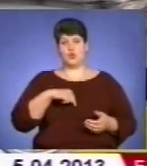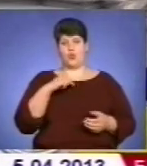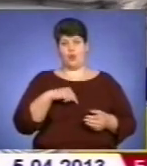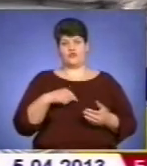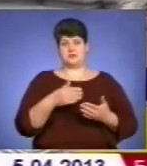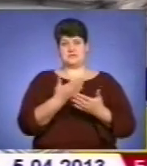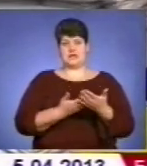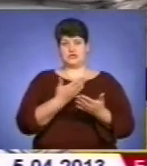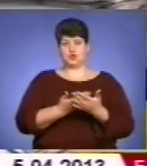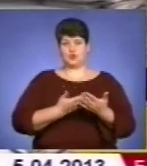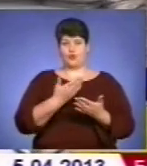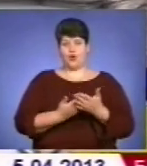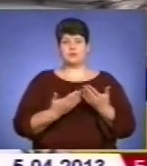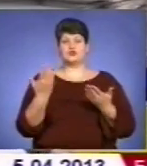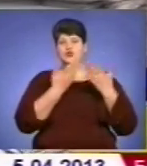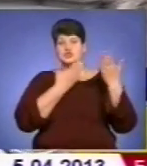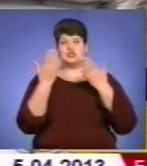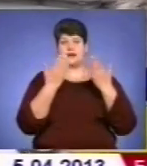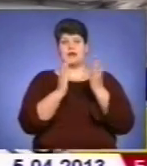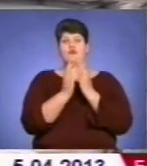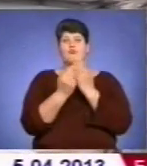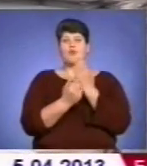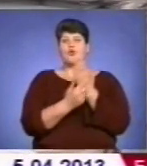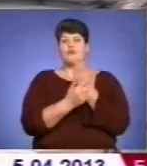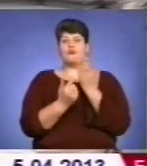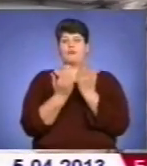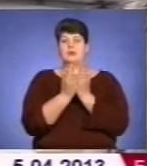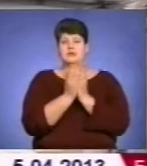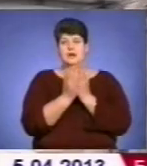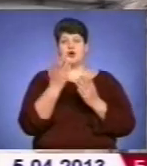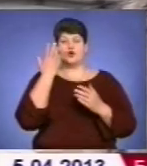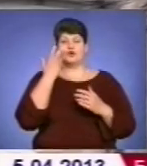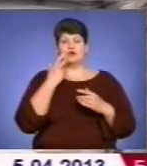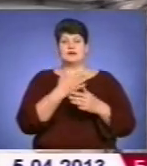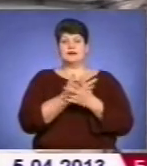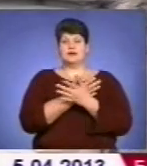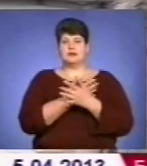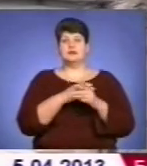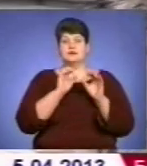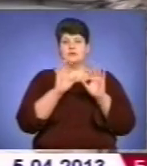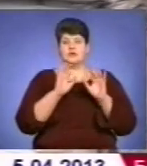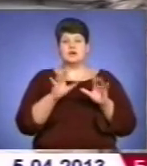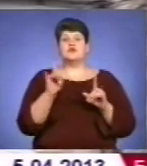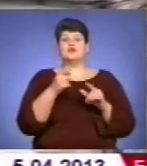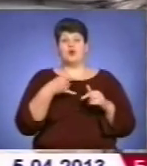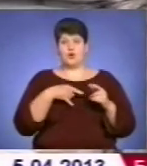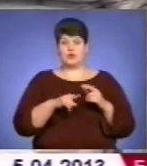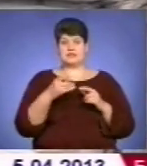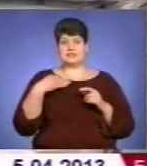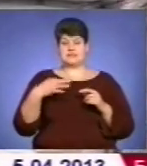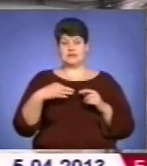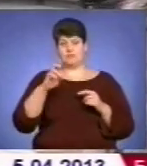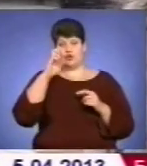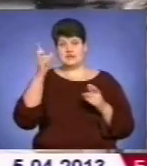зразком. І якщо читаємо з Біблії, коли ангел Гавриїл сповістив при чистій Діві Марії, що народиться Син Божий,